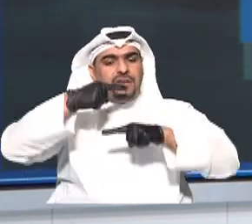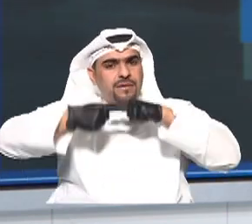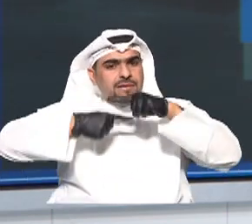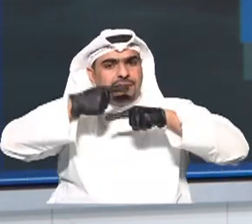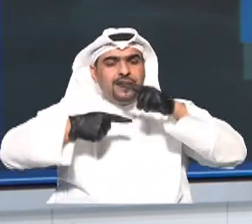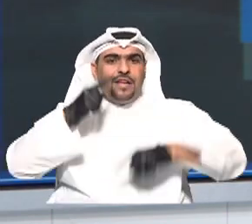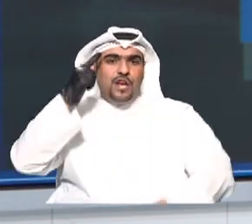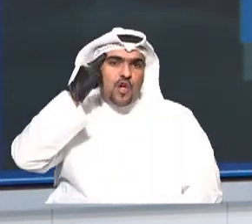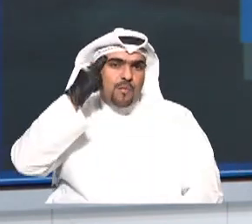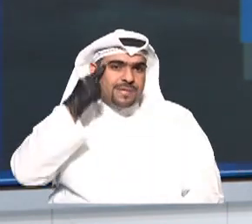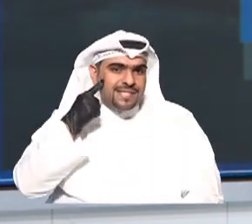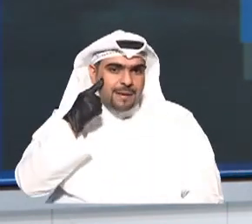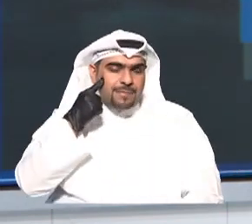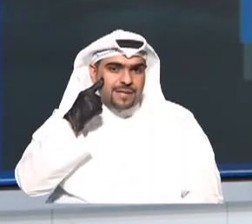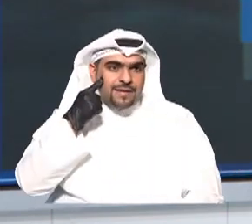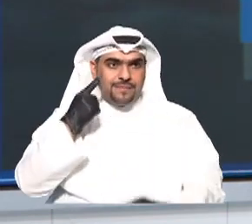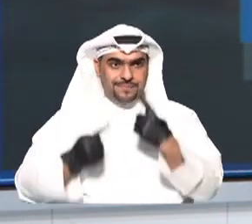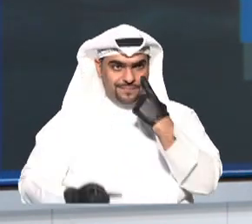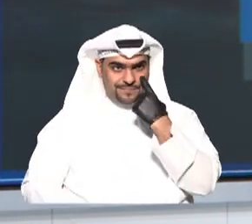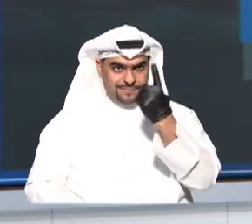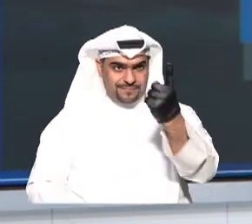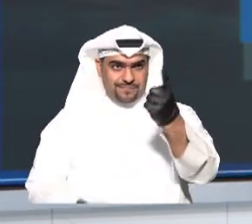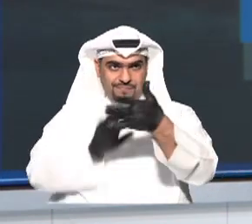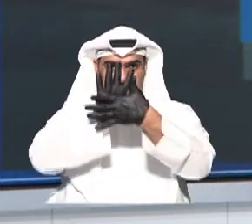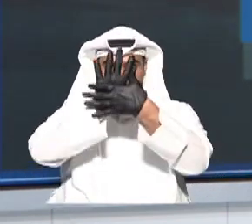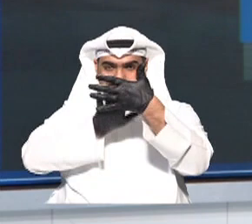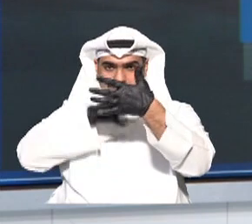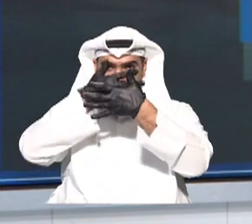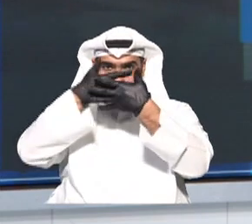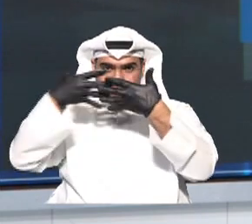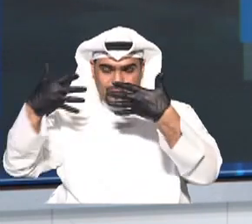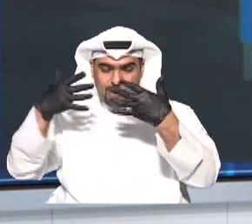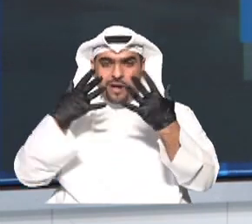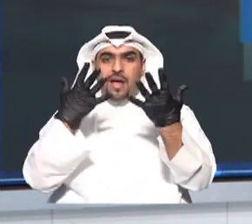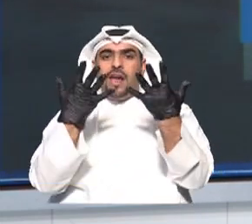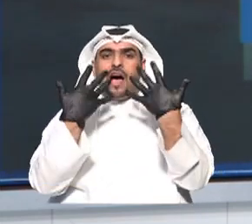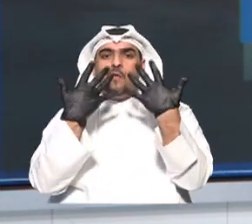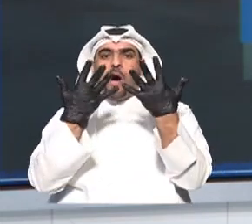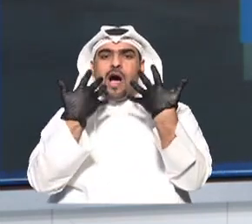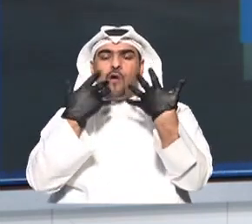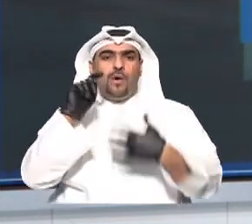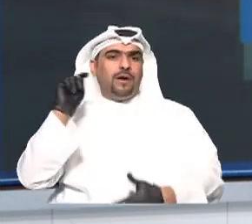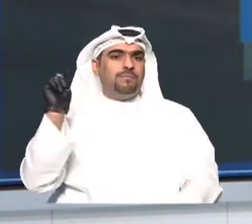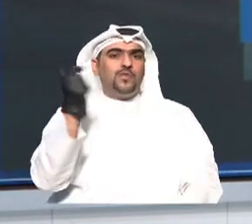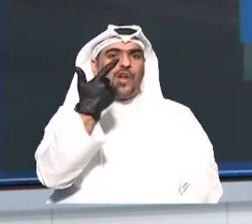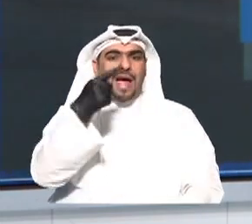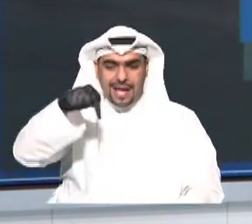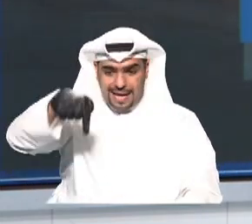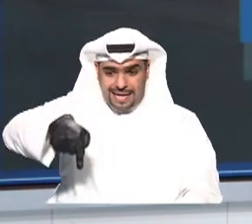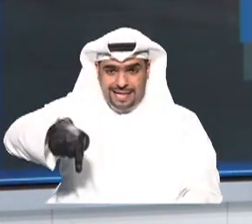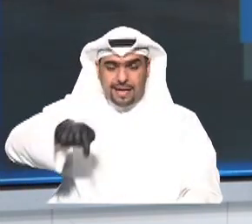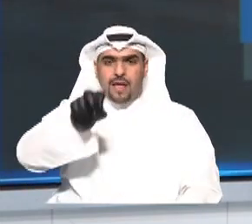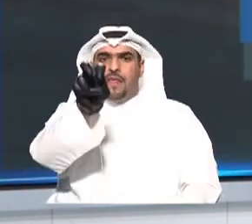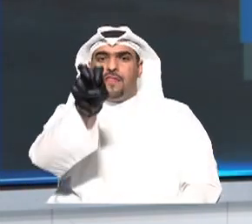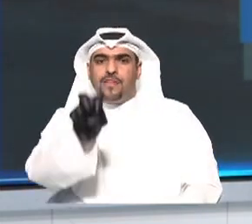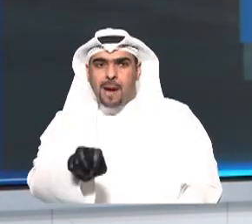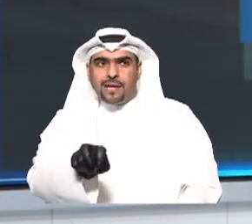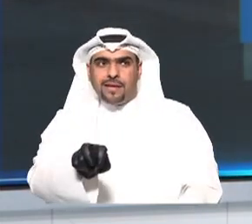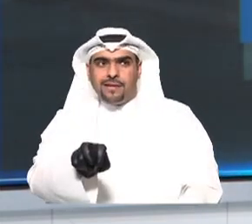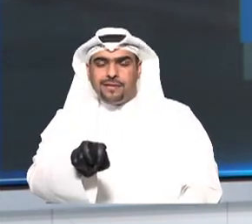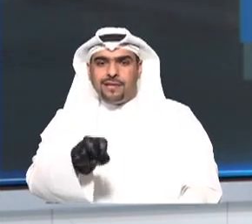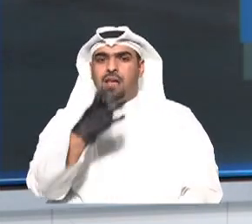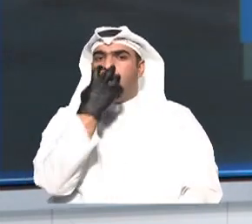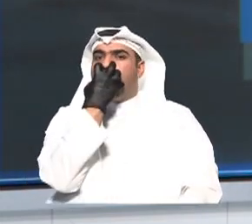فترات متقطعة. تعرف على تفاصيل أكثر الطقس الحالي في مدينة الكويت. أجواء غامض جزئيا ورياح شمالية سرعتها 8 كيلومتر